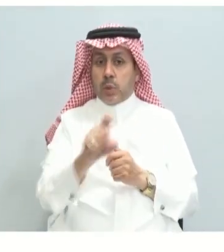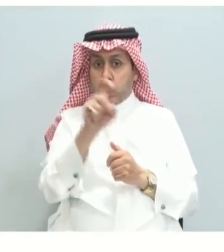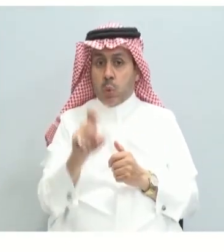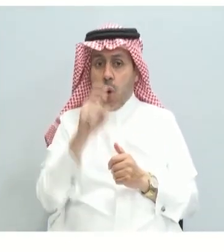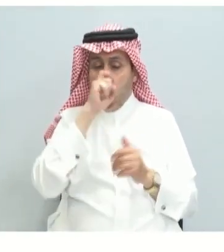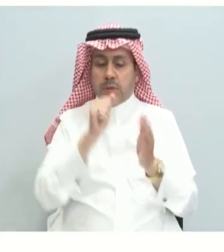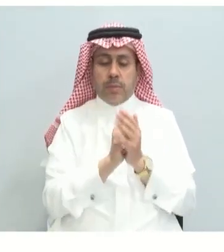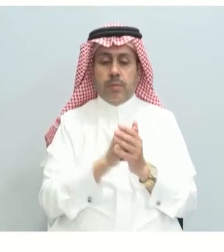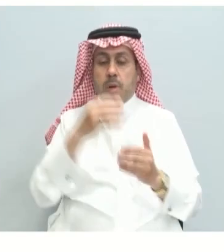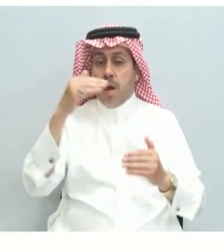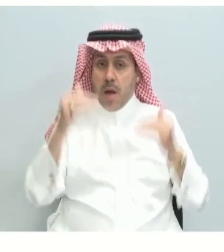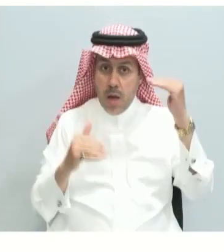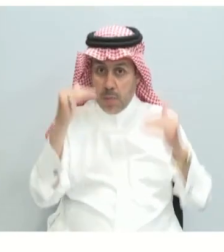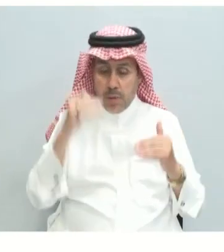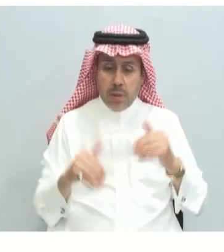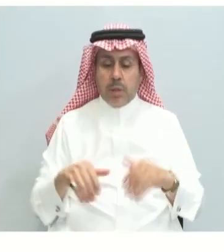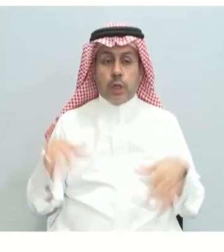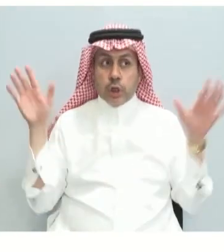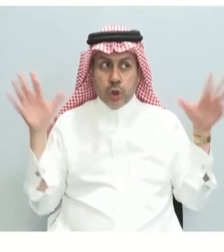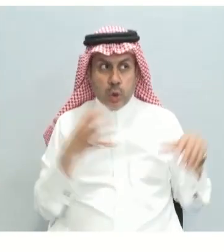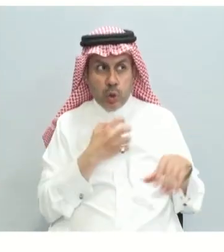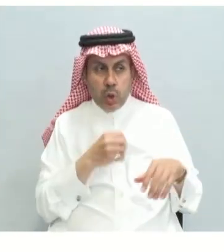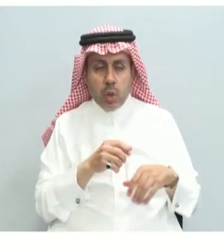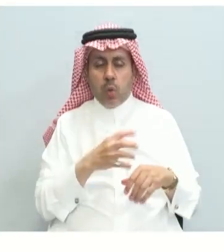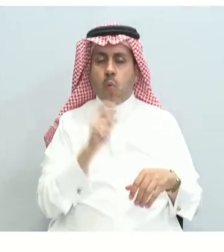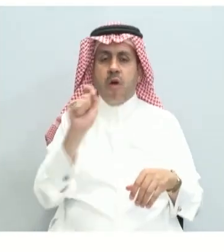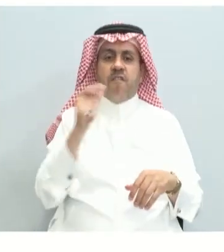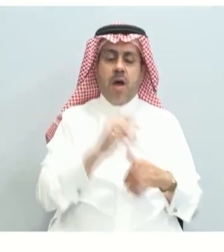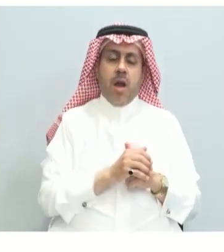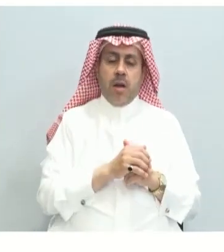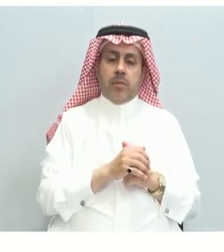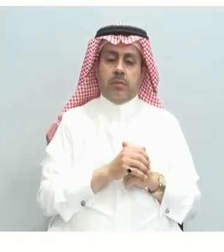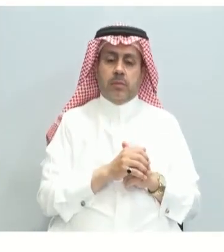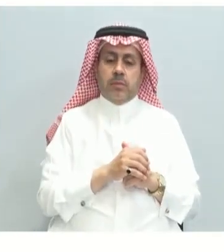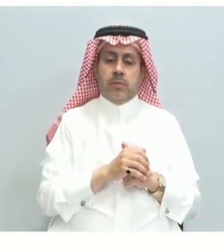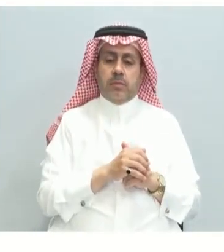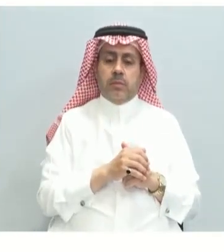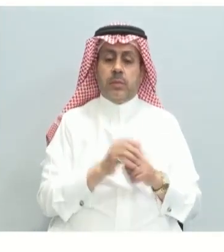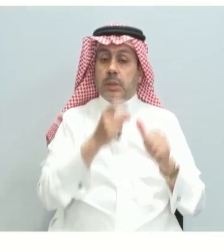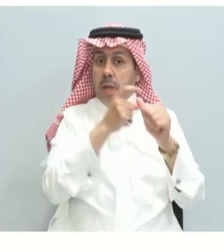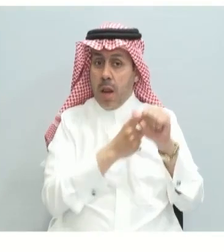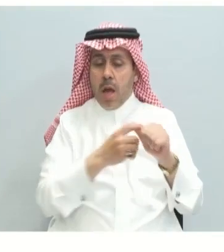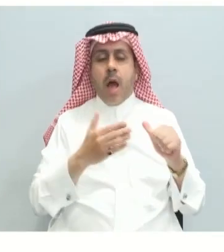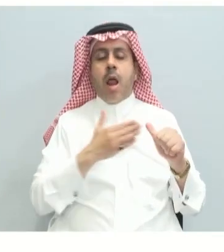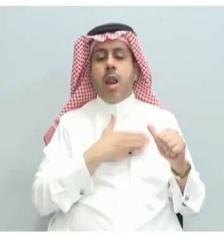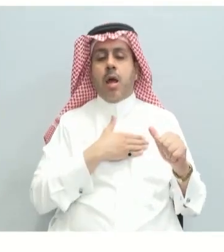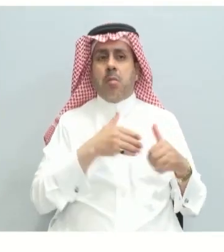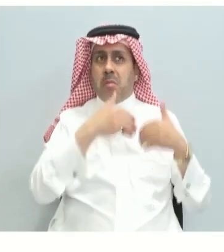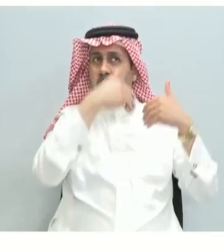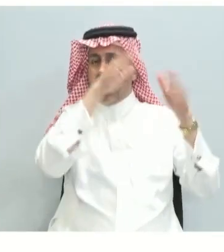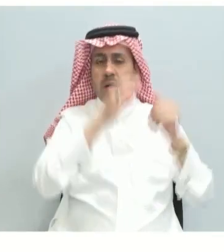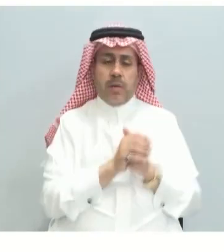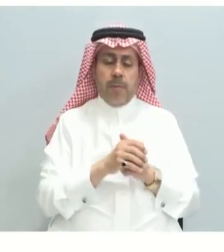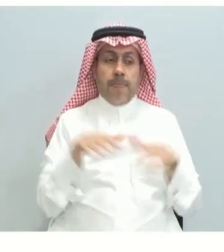قارن بين التطير والفعل في الجدول التالي. التطير يتعلق القلب بغير